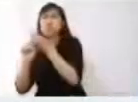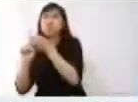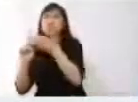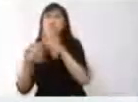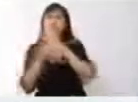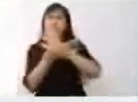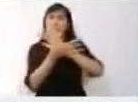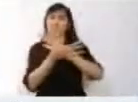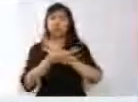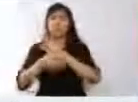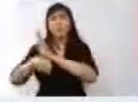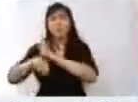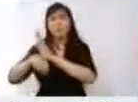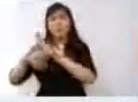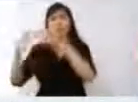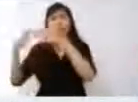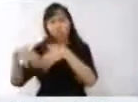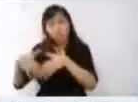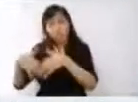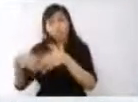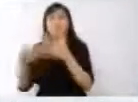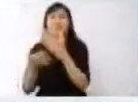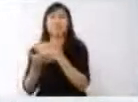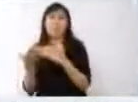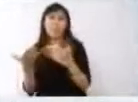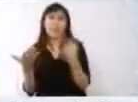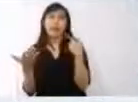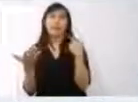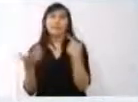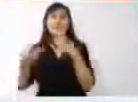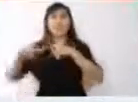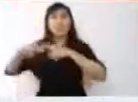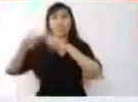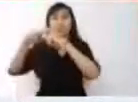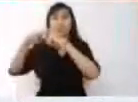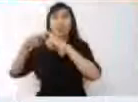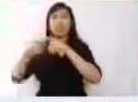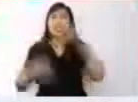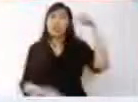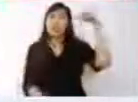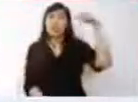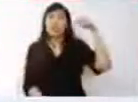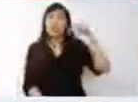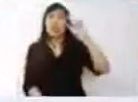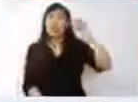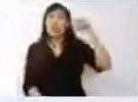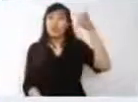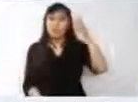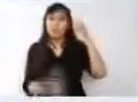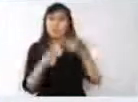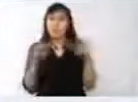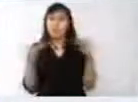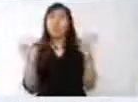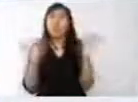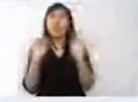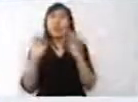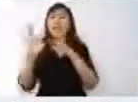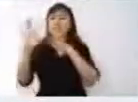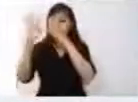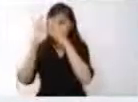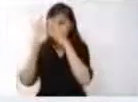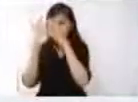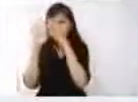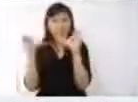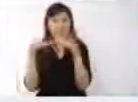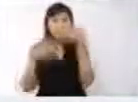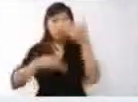na residente po sa Japan. Mayroon din po tayong na ayos na arrange po na assistance dun sa